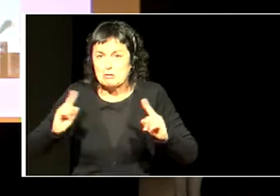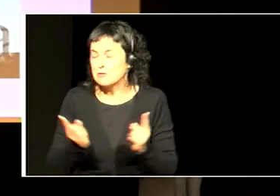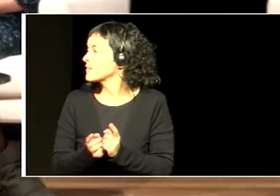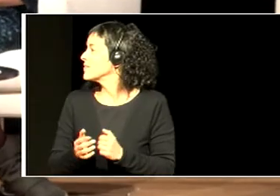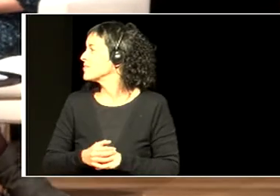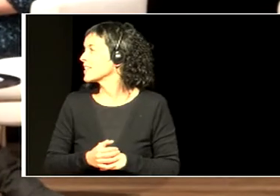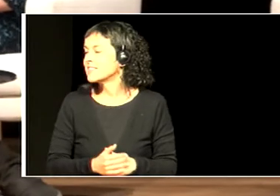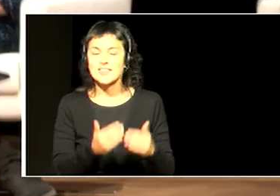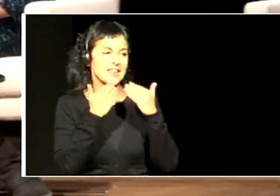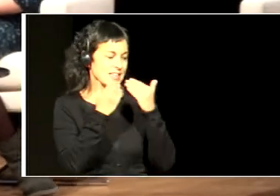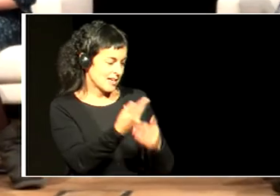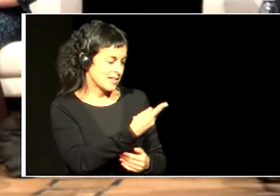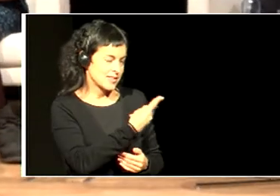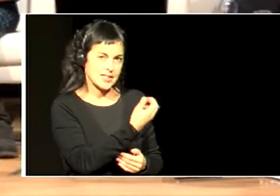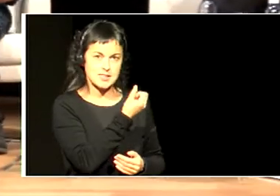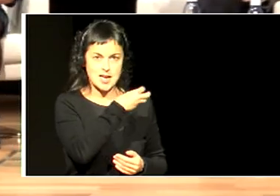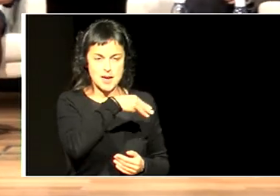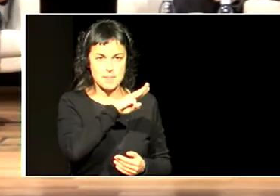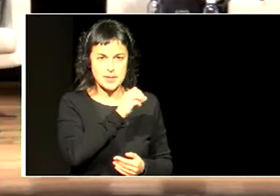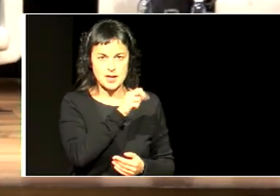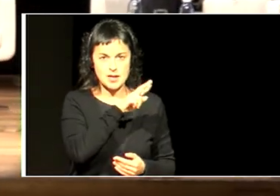asko, Amparo eta Marisa.